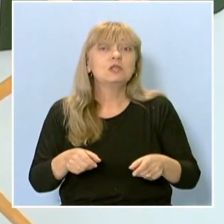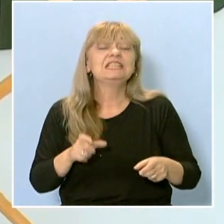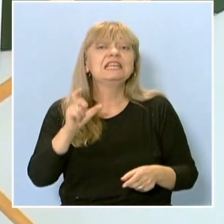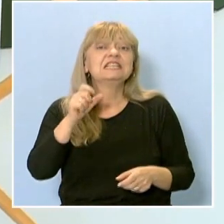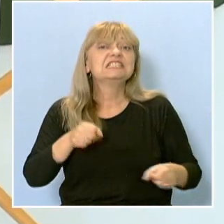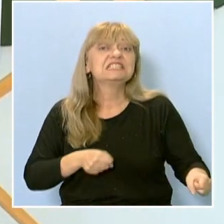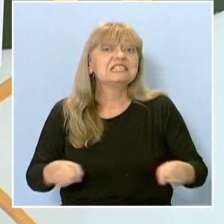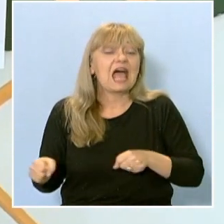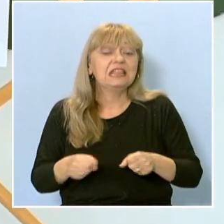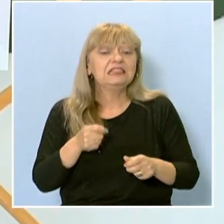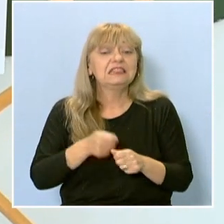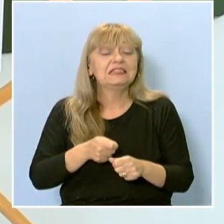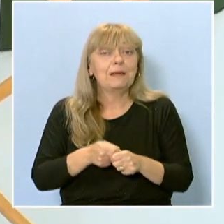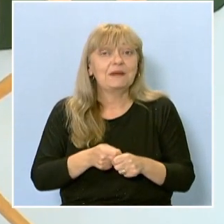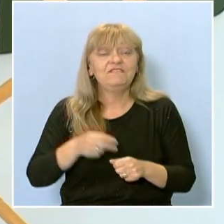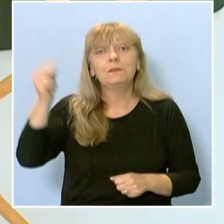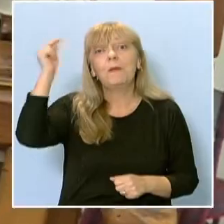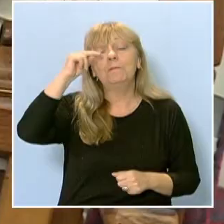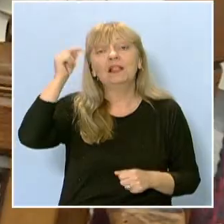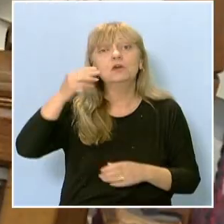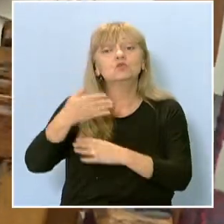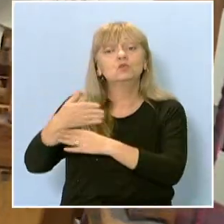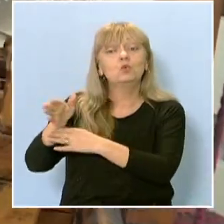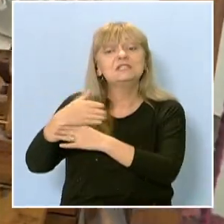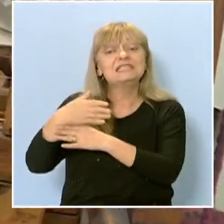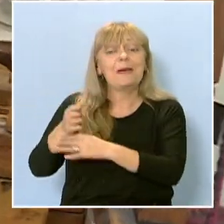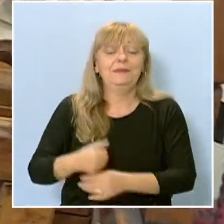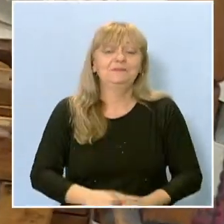направихме българското знаме. Айде, давай.